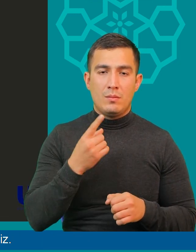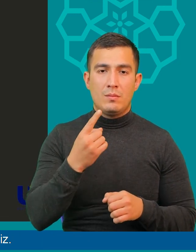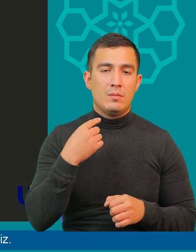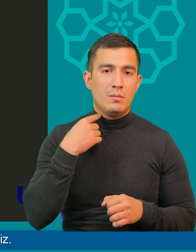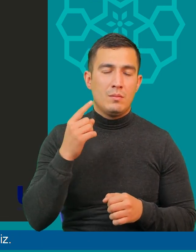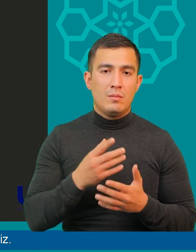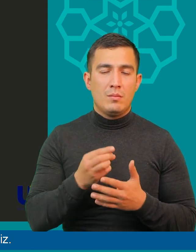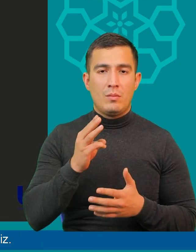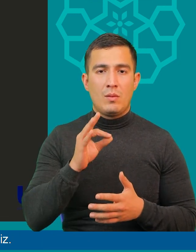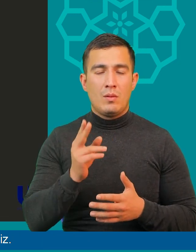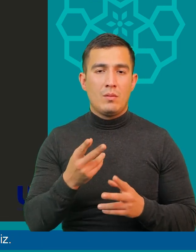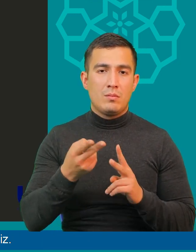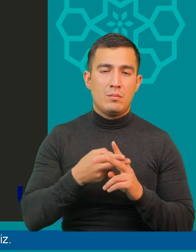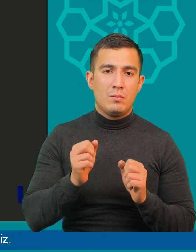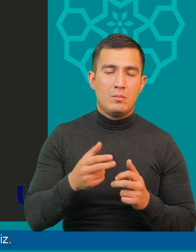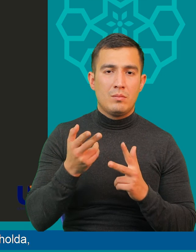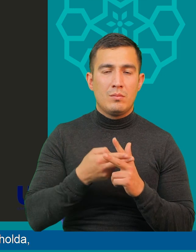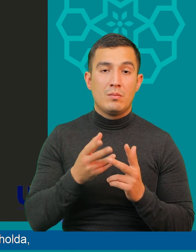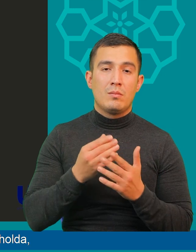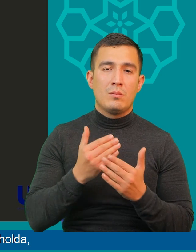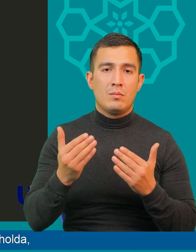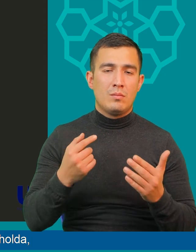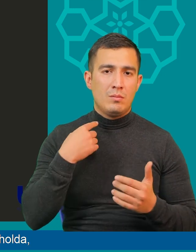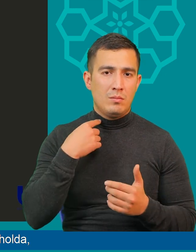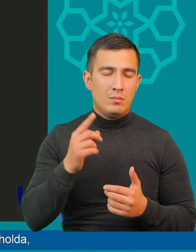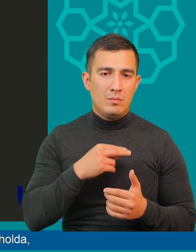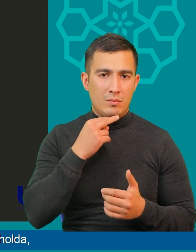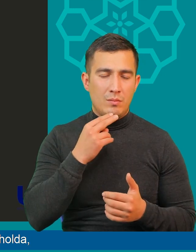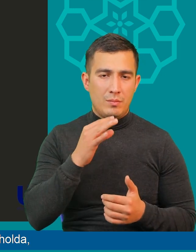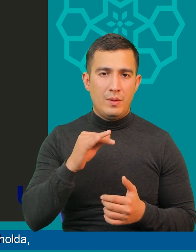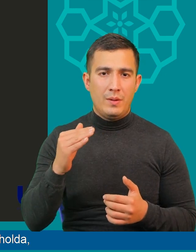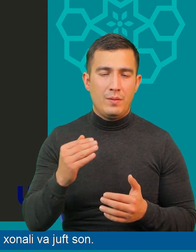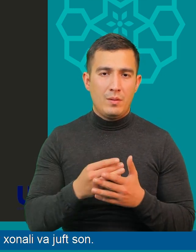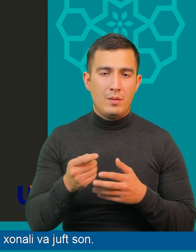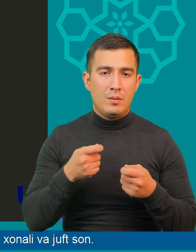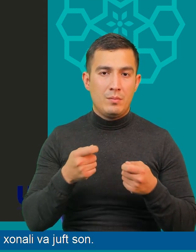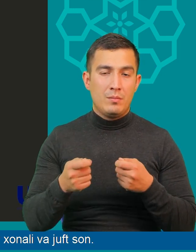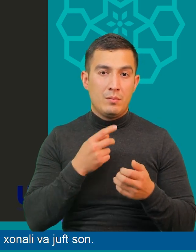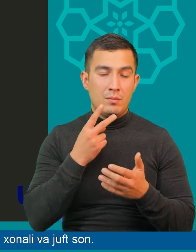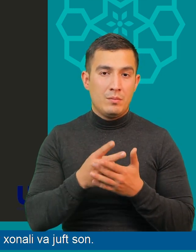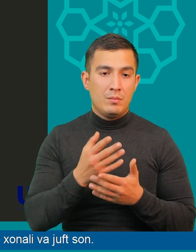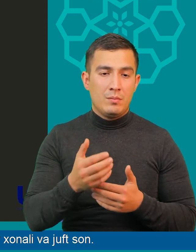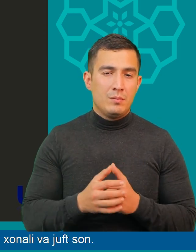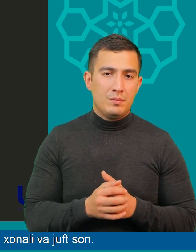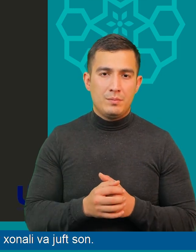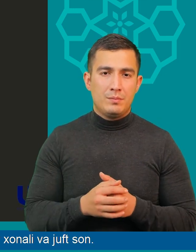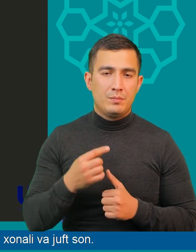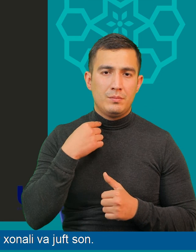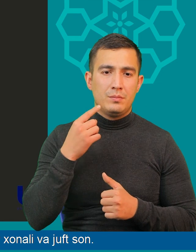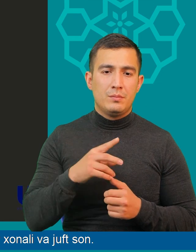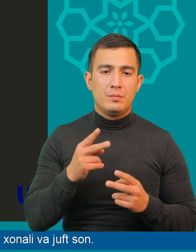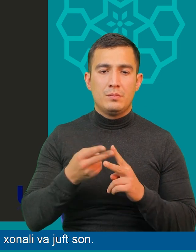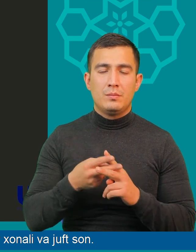juft yoki tog' ekanligini aniqlaymiz. Buning uchun ya'ni if operatorini ishlatgan holatda son 1 ni bo'lamiz.